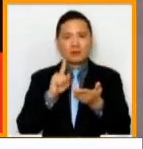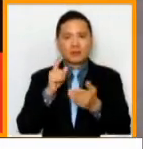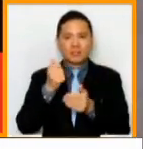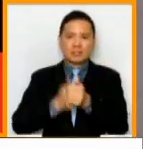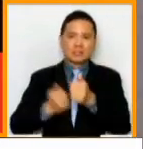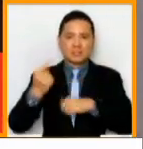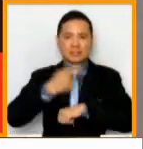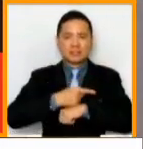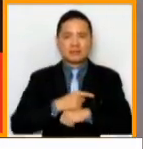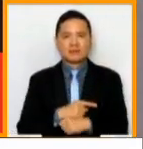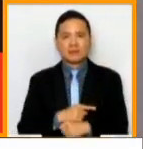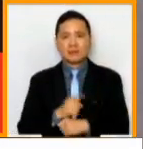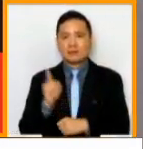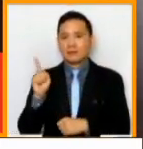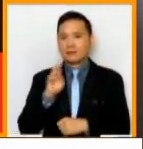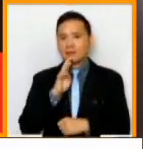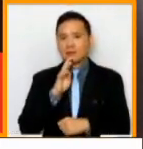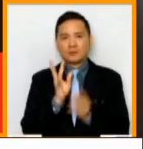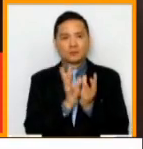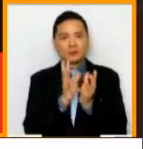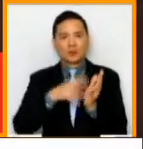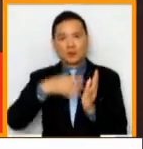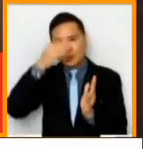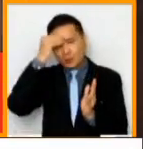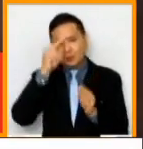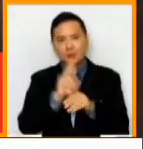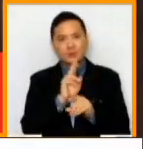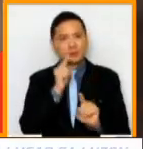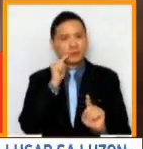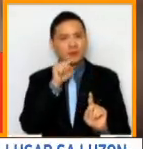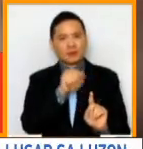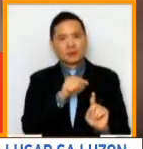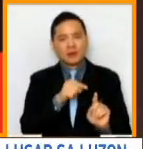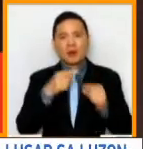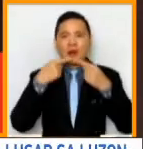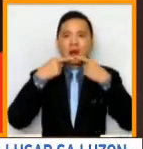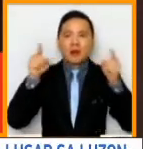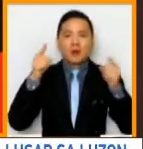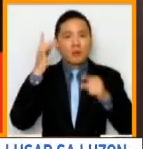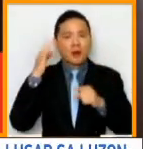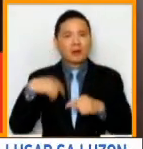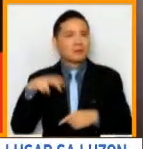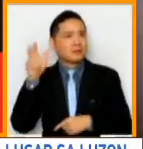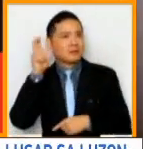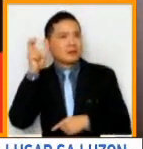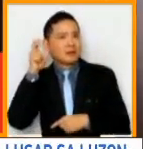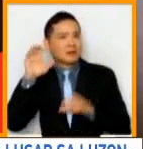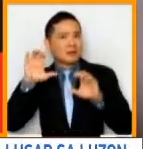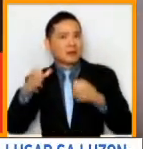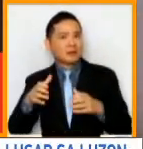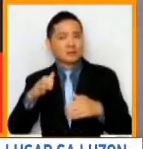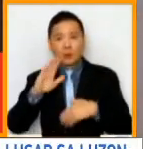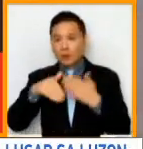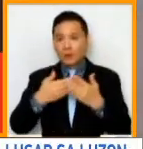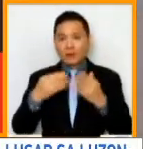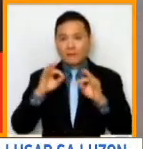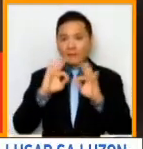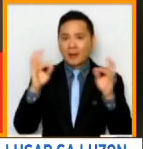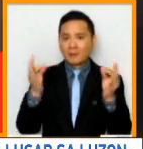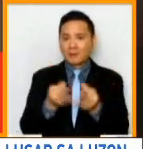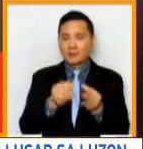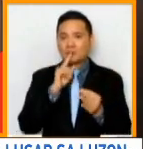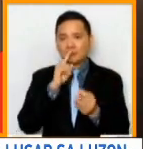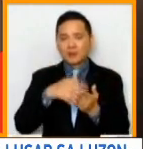yung nangyayari sa Trompa Aralan. Habang nagluluto ka, naririnig mo yung klase. Yung buong pamilya na talaga yung nag-aaral. Wala